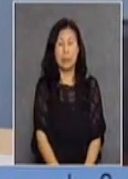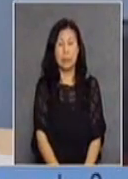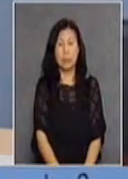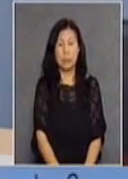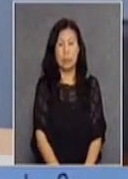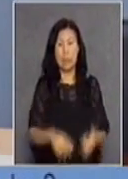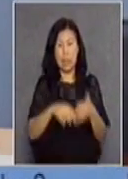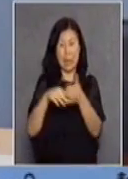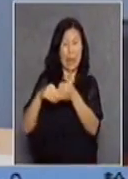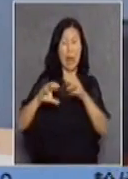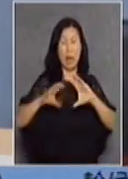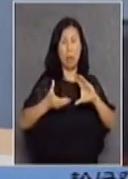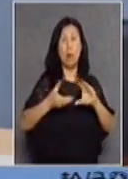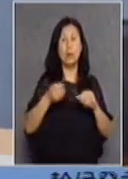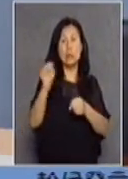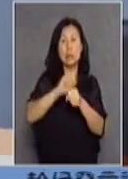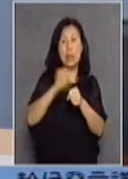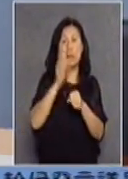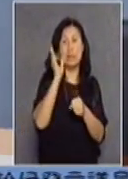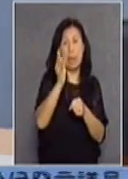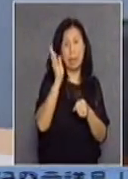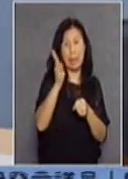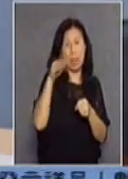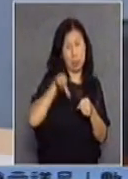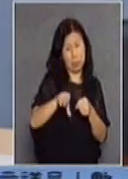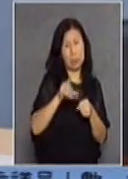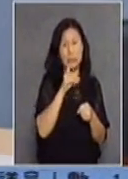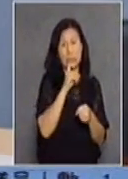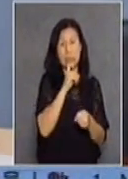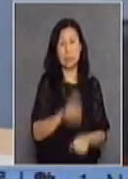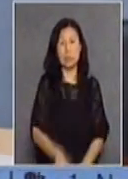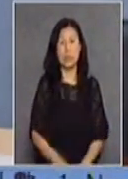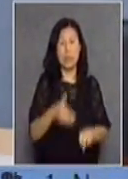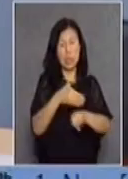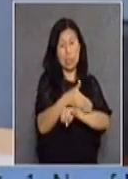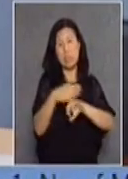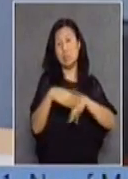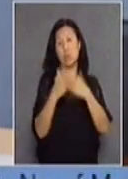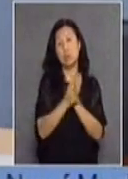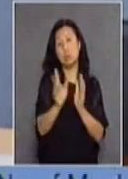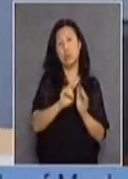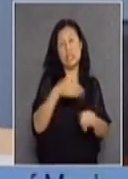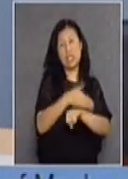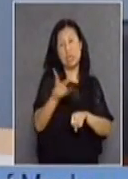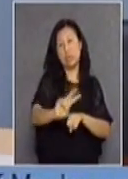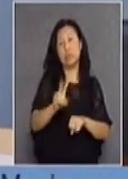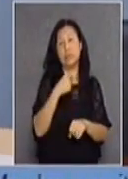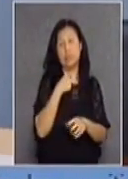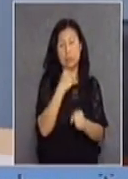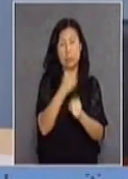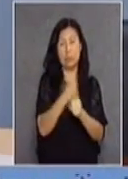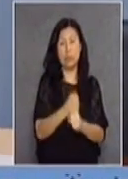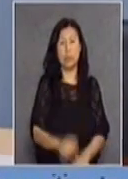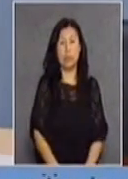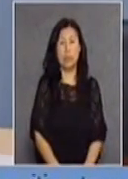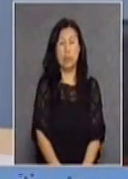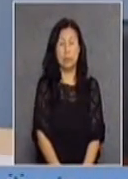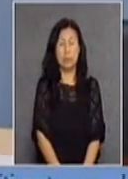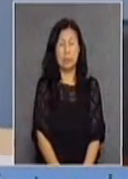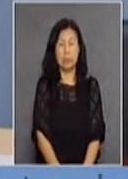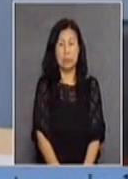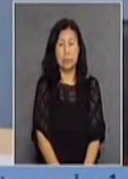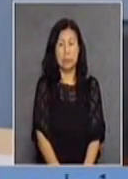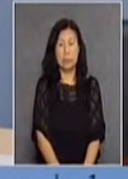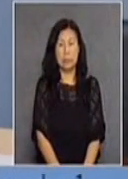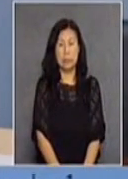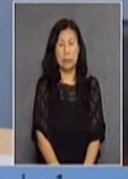咁拉下拉下又要俾多幾百億噶啦喎，係咪？你遲早要做噶嘛。好啦，咁我講其